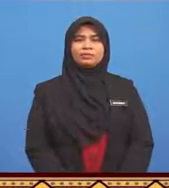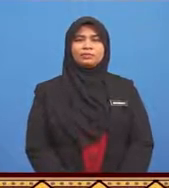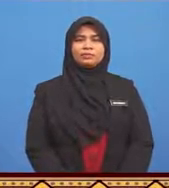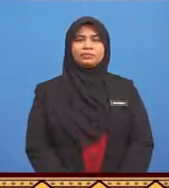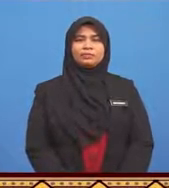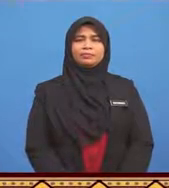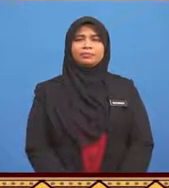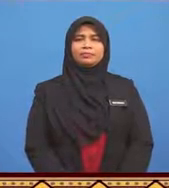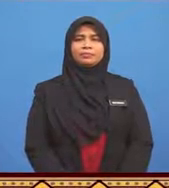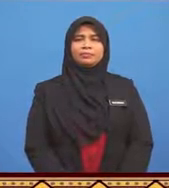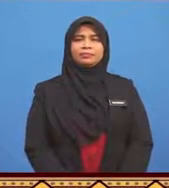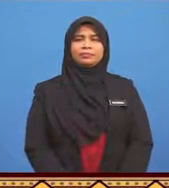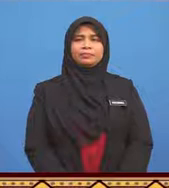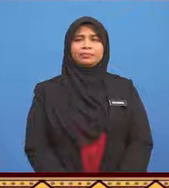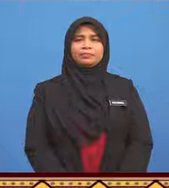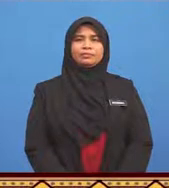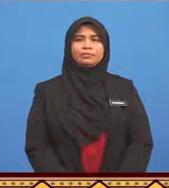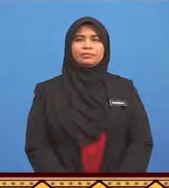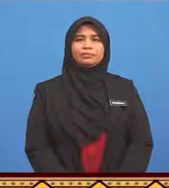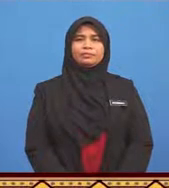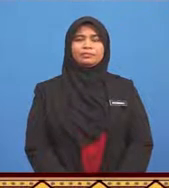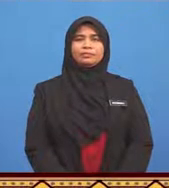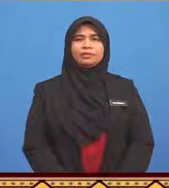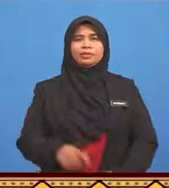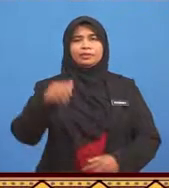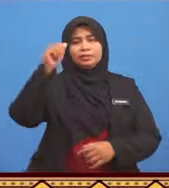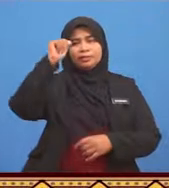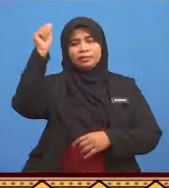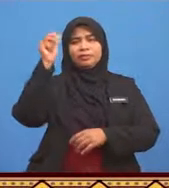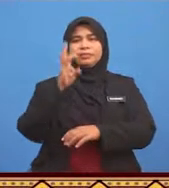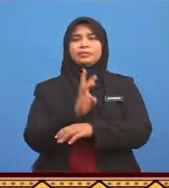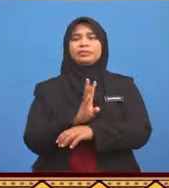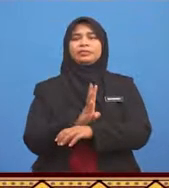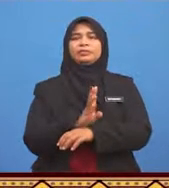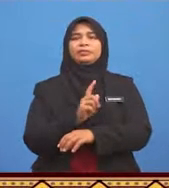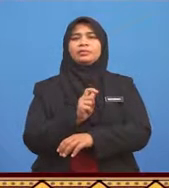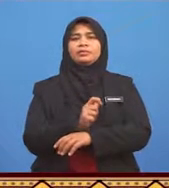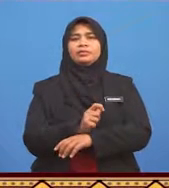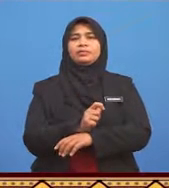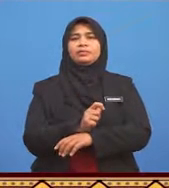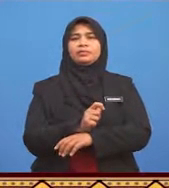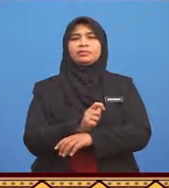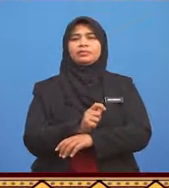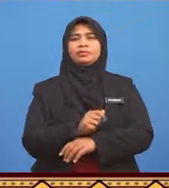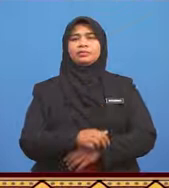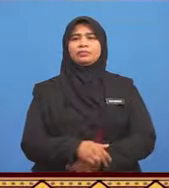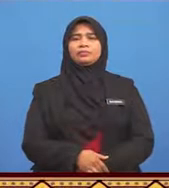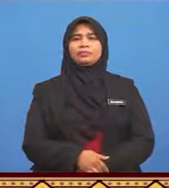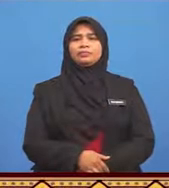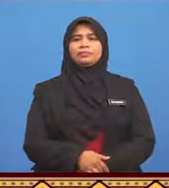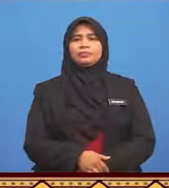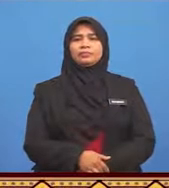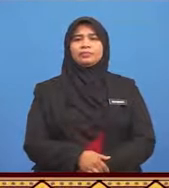alihi wa ashabihi ajmain amma ba'du. Assalamualaikum warahmatullahi taala